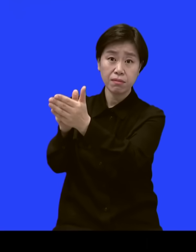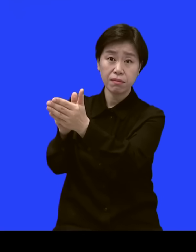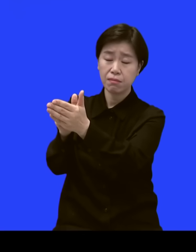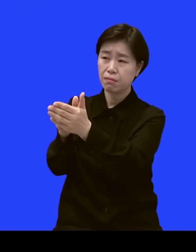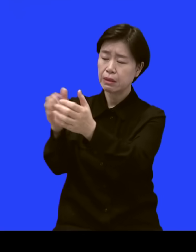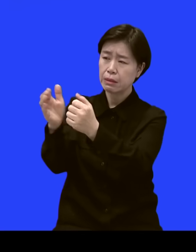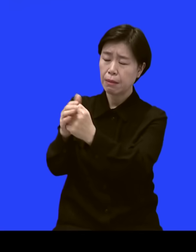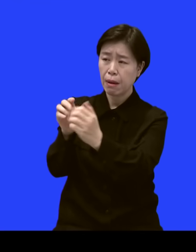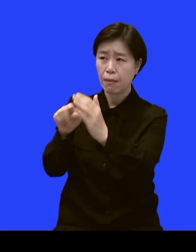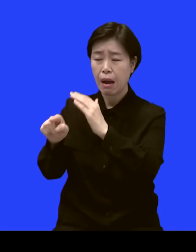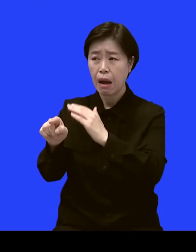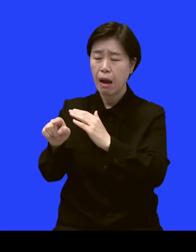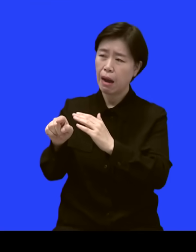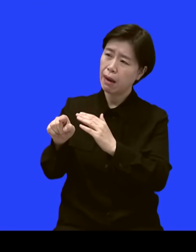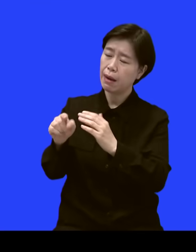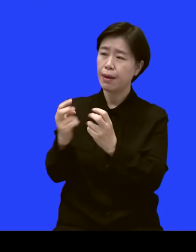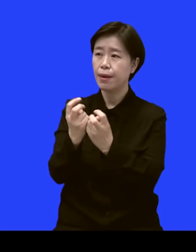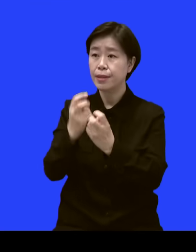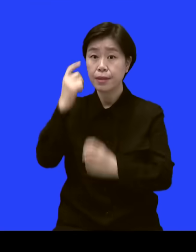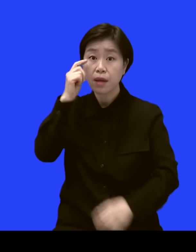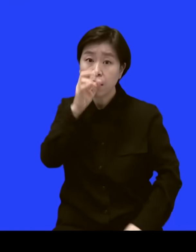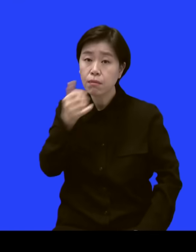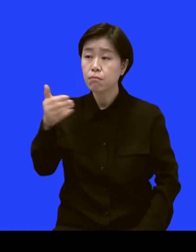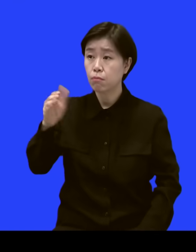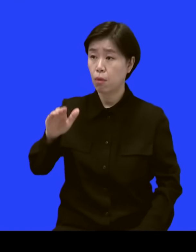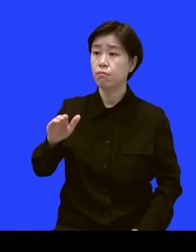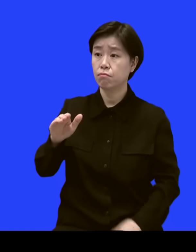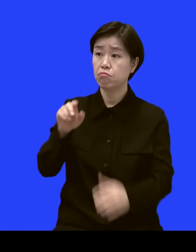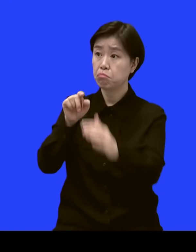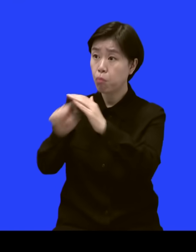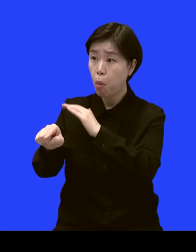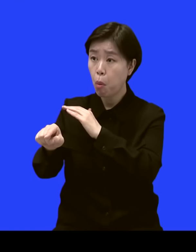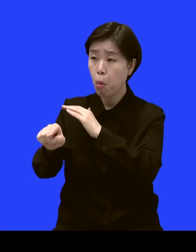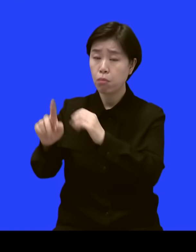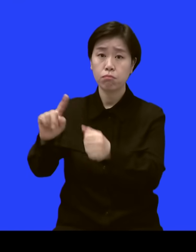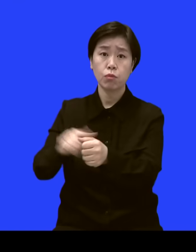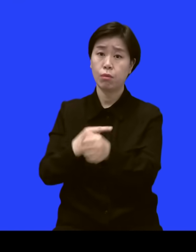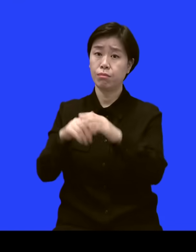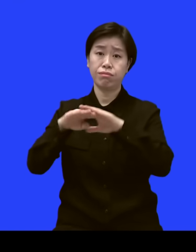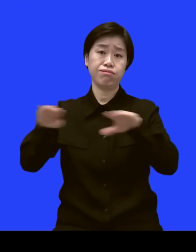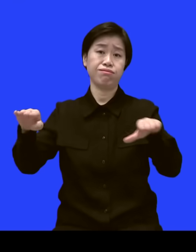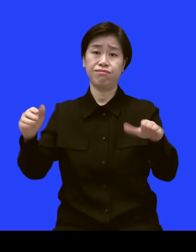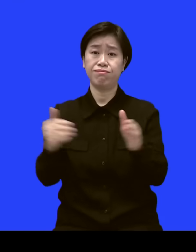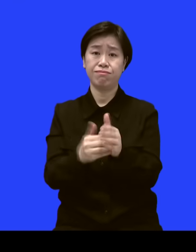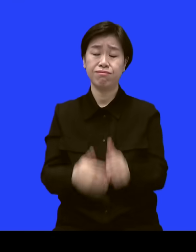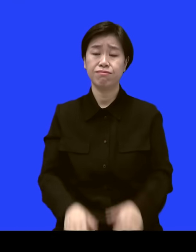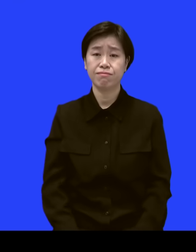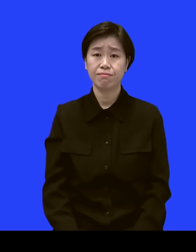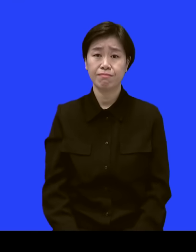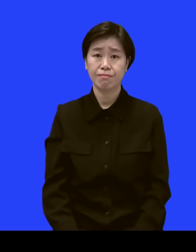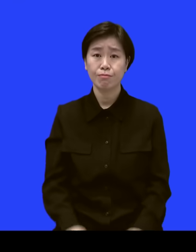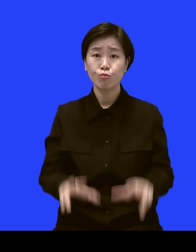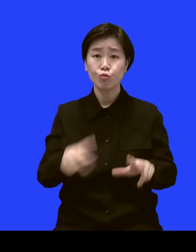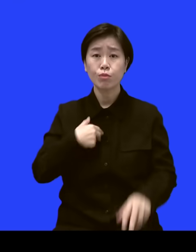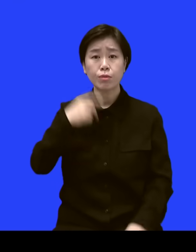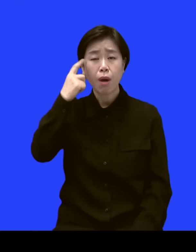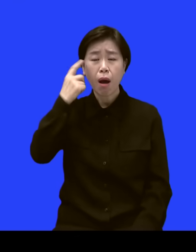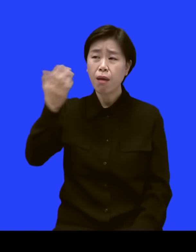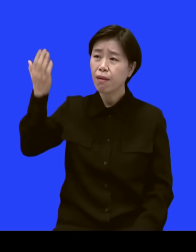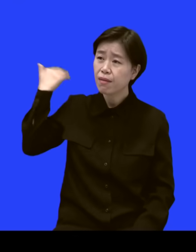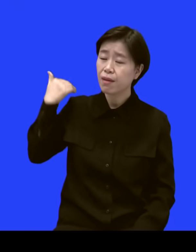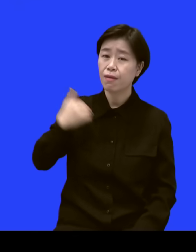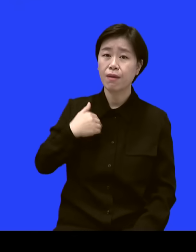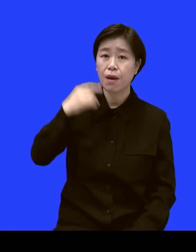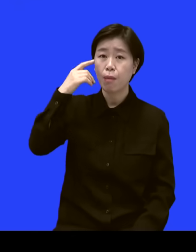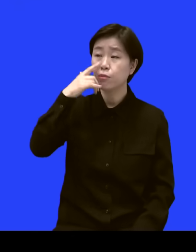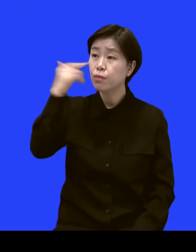그냥 아무렇지 않게 그냥 풀렸어요. 그래서 지금은 내가 왜 그랬지 예전에? 네, 그렇게